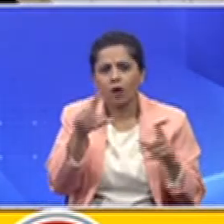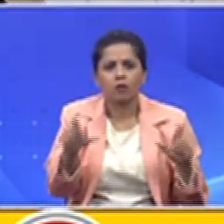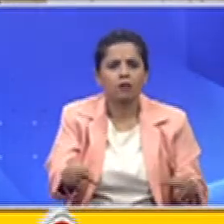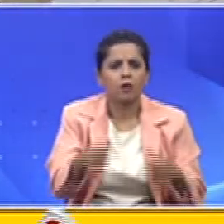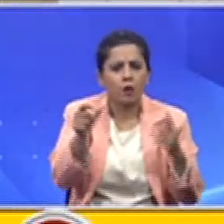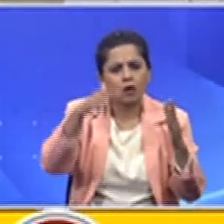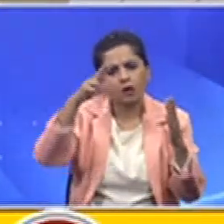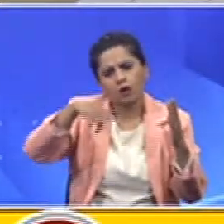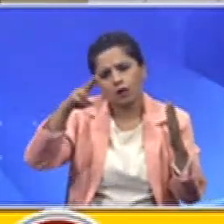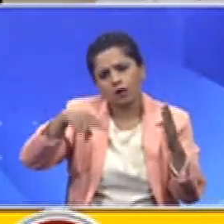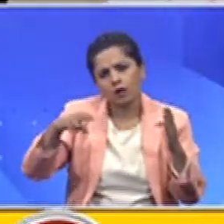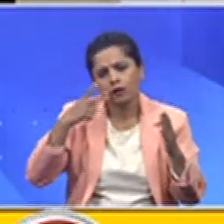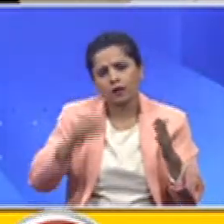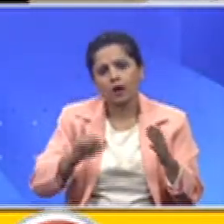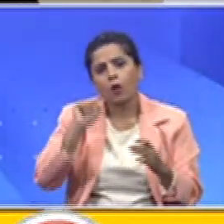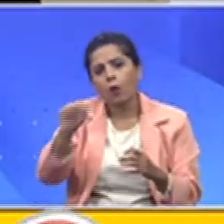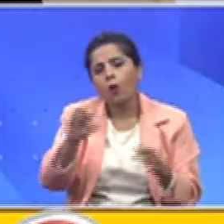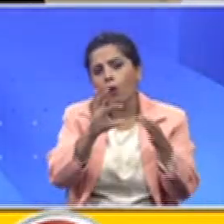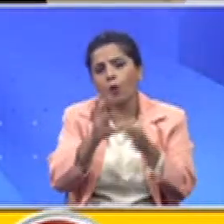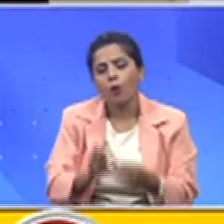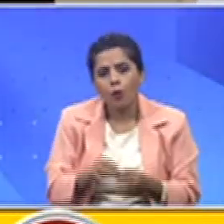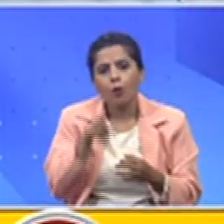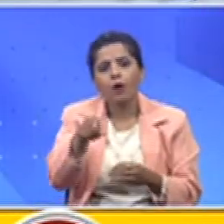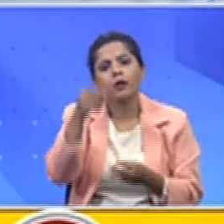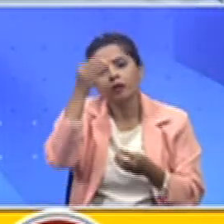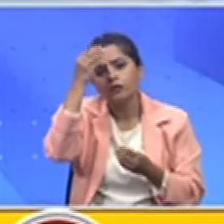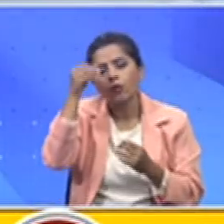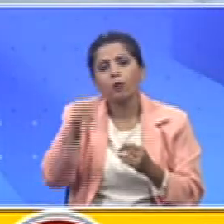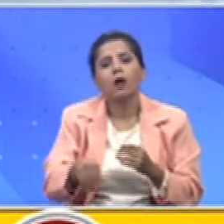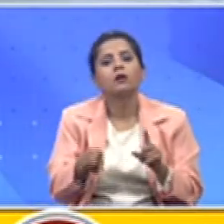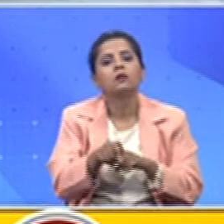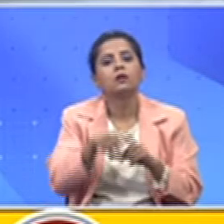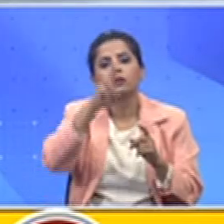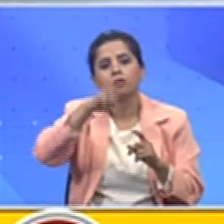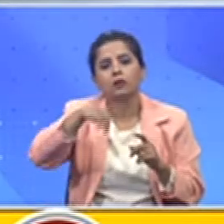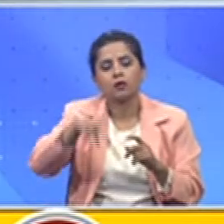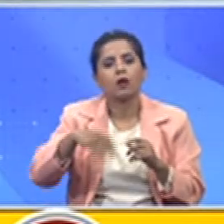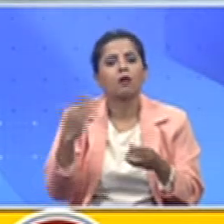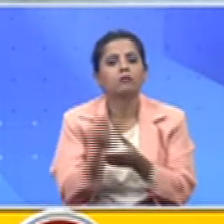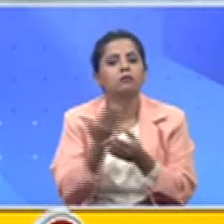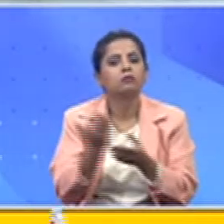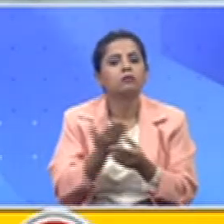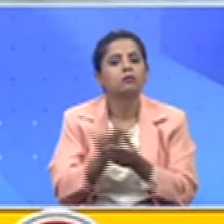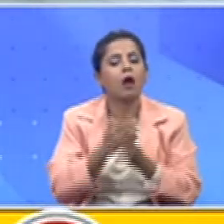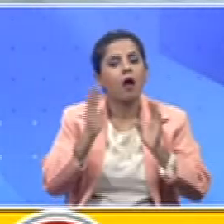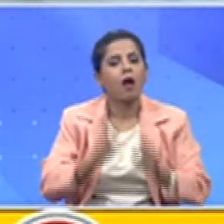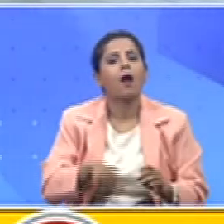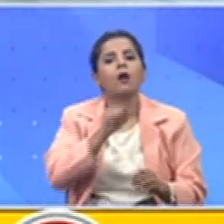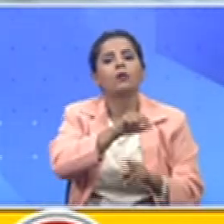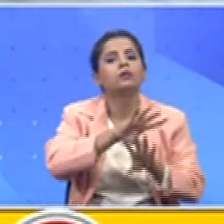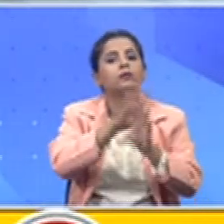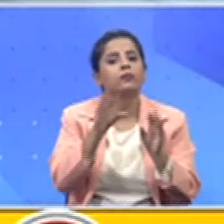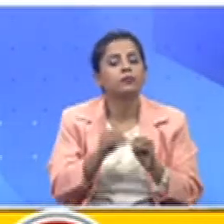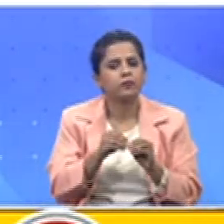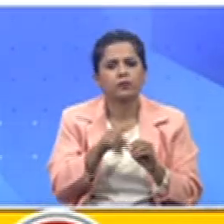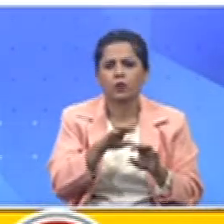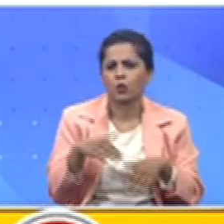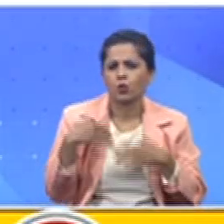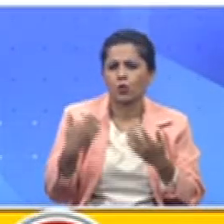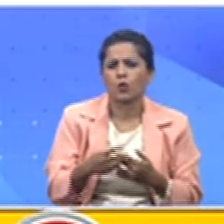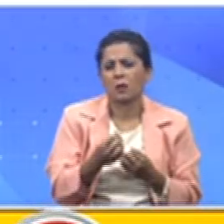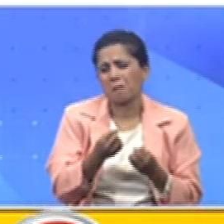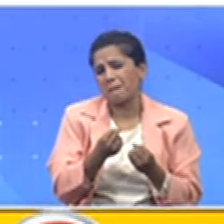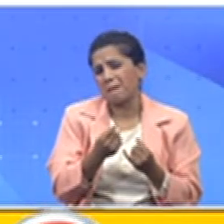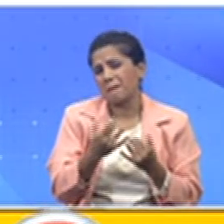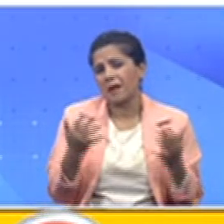की पेंटिंग्स बनाकर उनसे जुड़ी जानकारी का डॉक्यूमेंटेशन करते हैं। वो अब तक दर्जनों